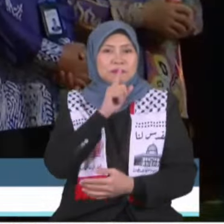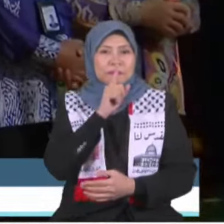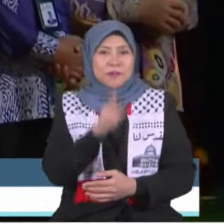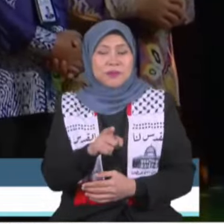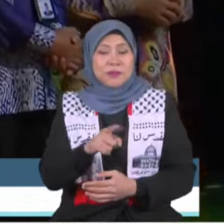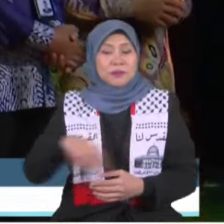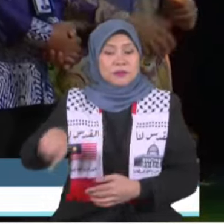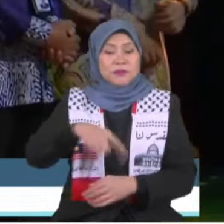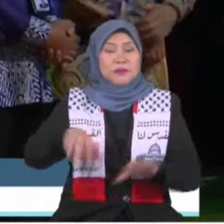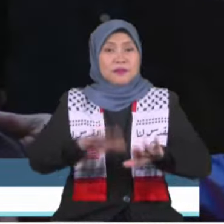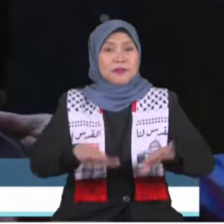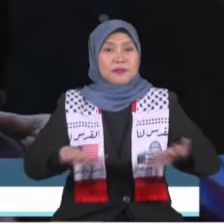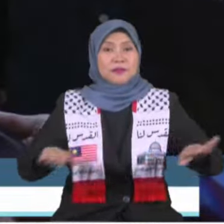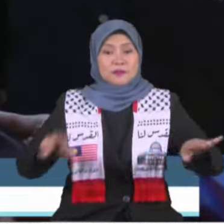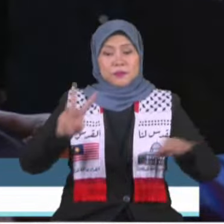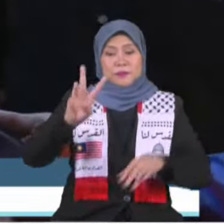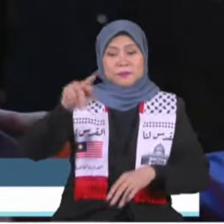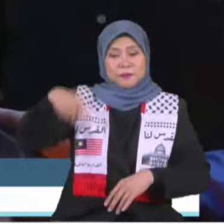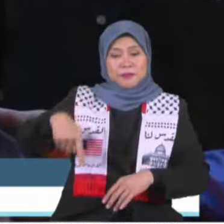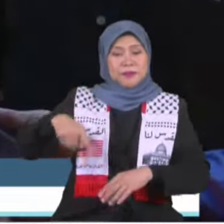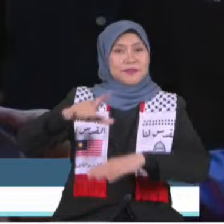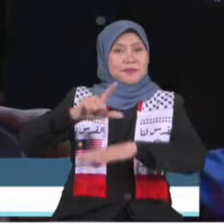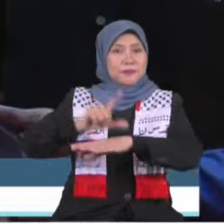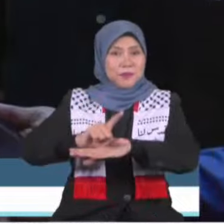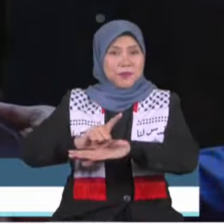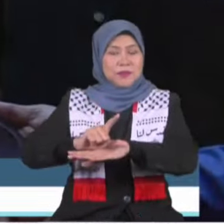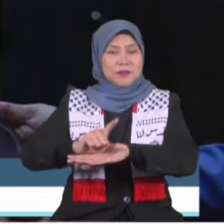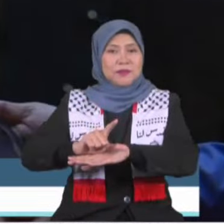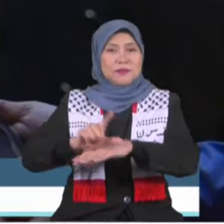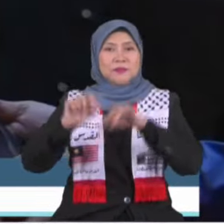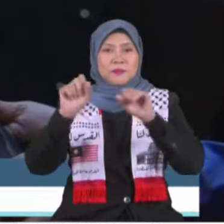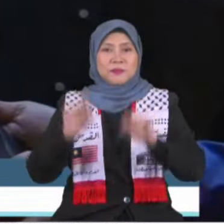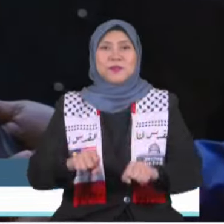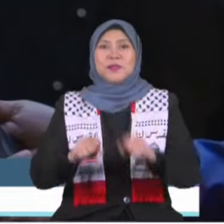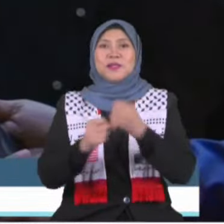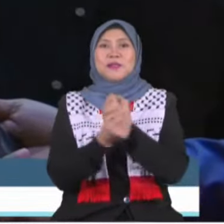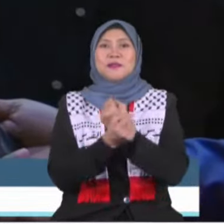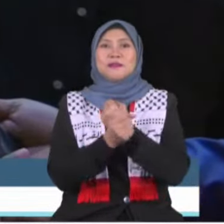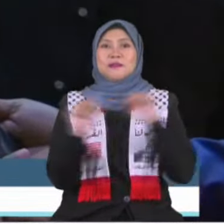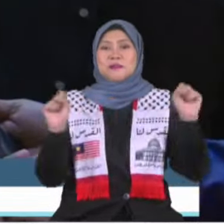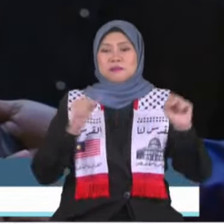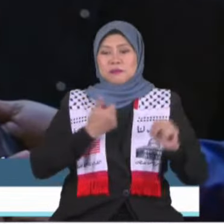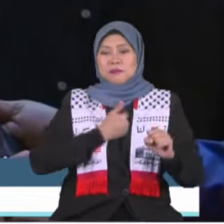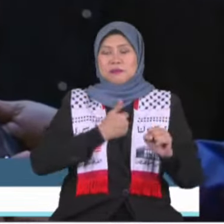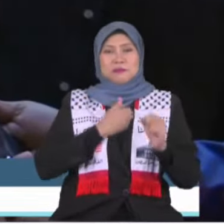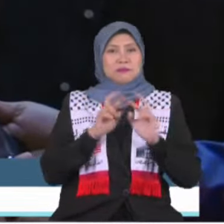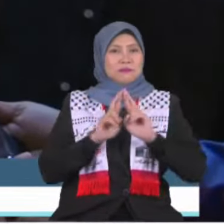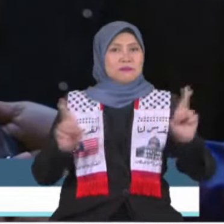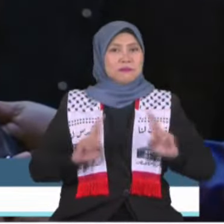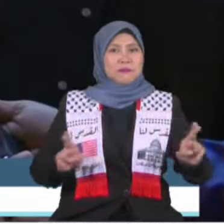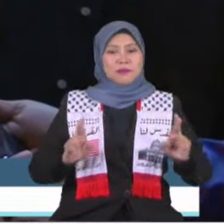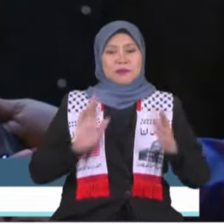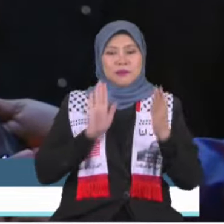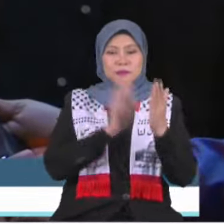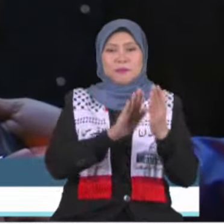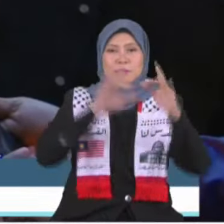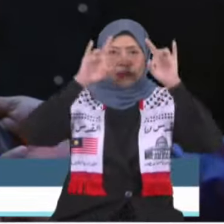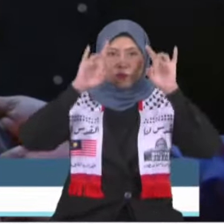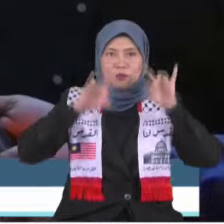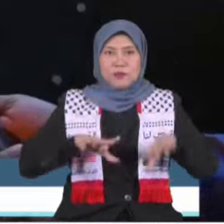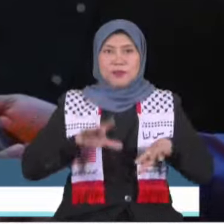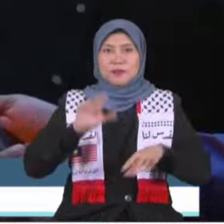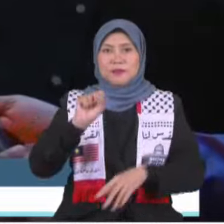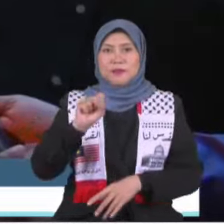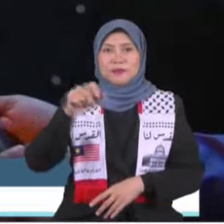memastikan bahawa anak-anak di wilayah Persekutuan Labuan ini dapat menyiapkan diri masing-masing menghadapi peperiksaan